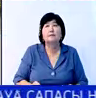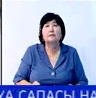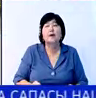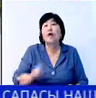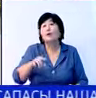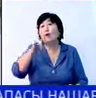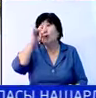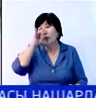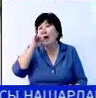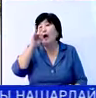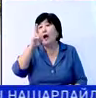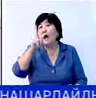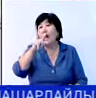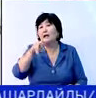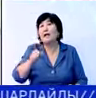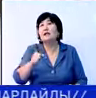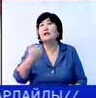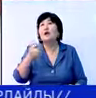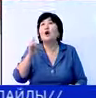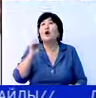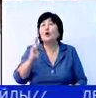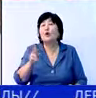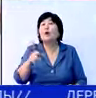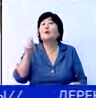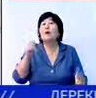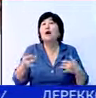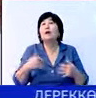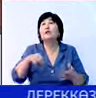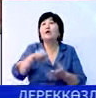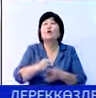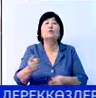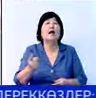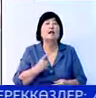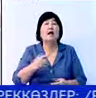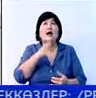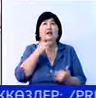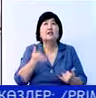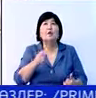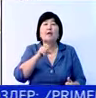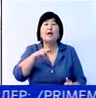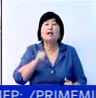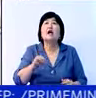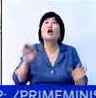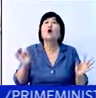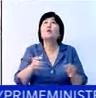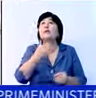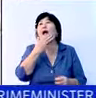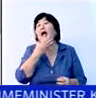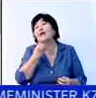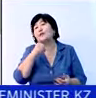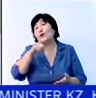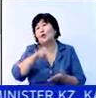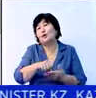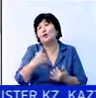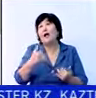Бұл қазалылық Сихун этнорок тобы. Аталмыш фестивальде топ ішінен дараланып, заманауи этникалық музыканың әдемі үлгісін